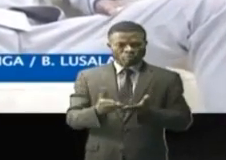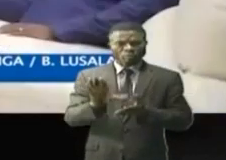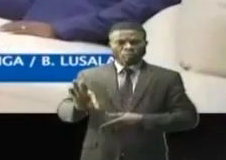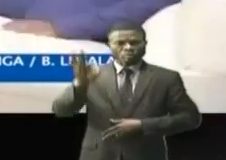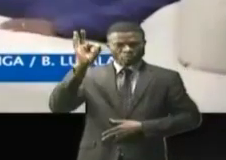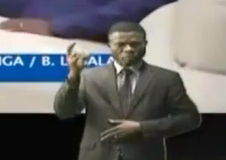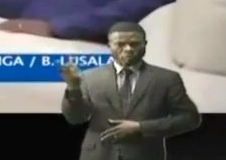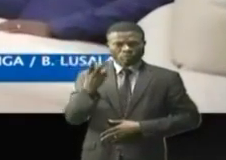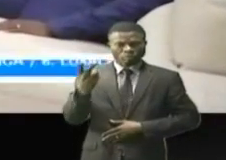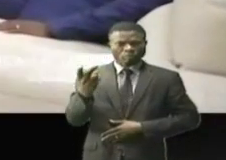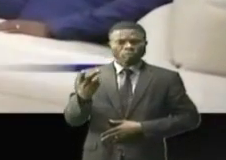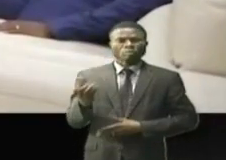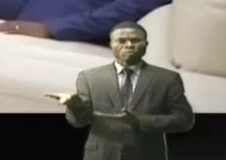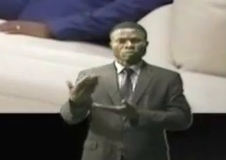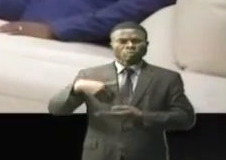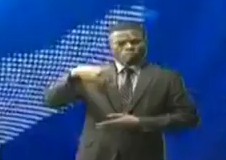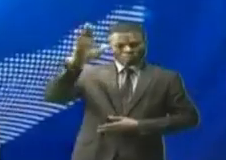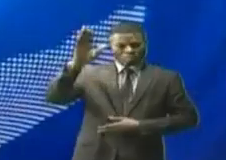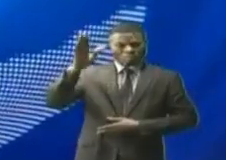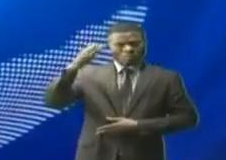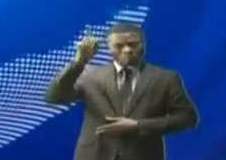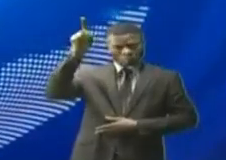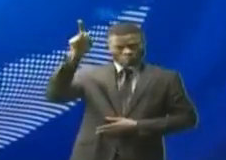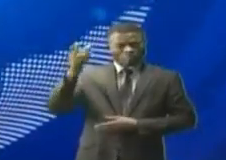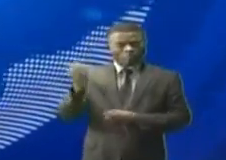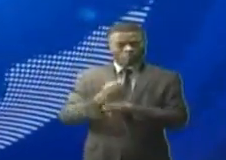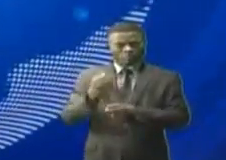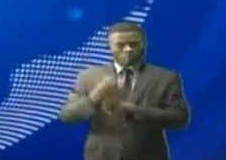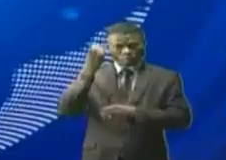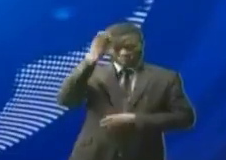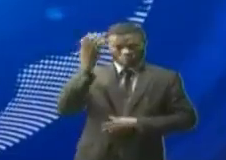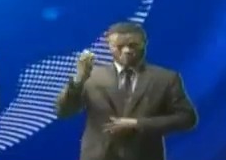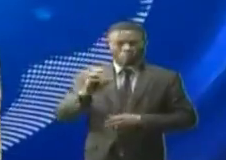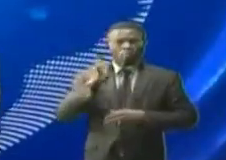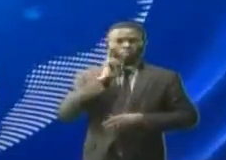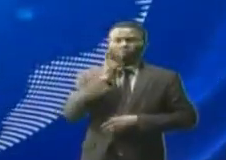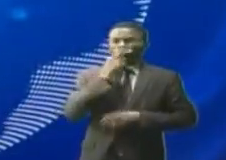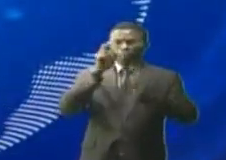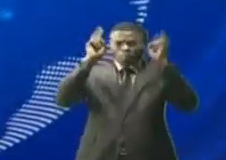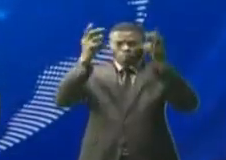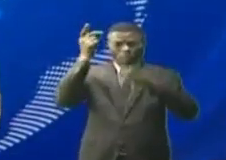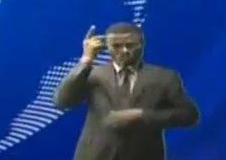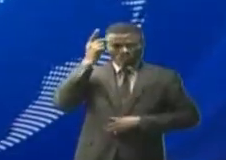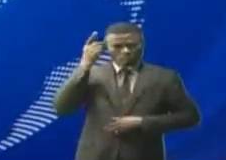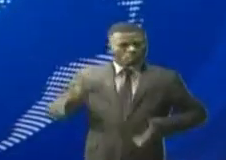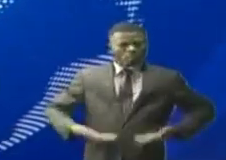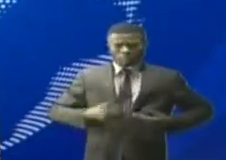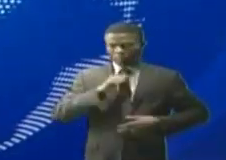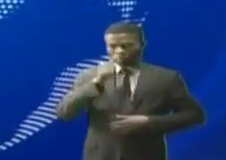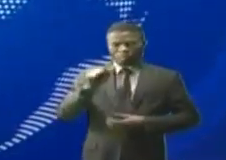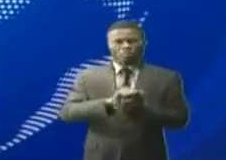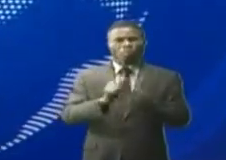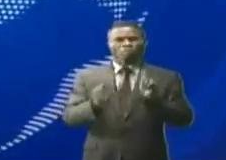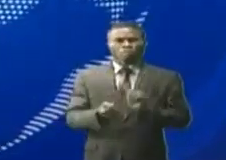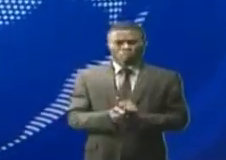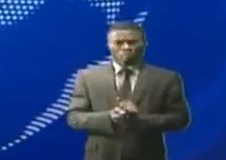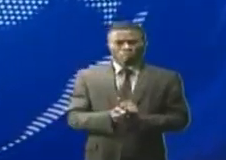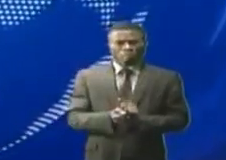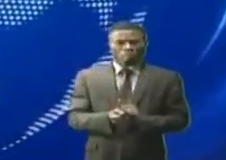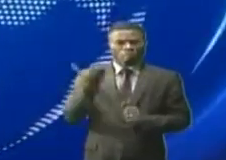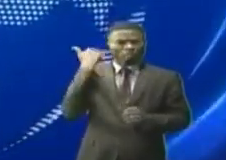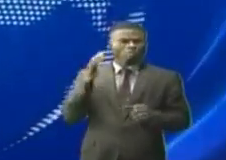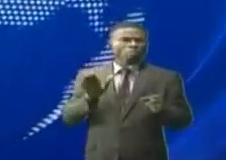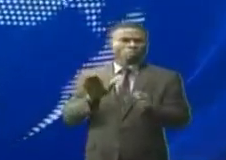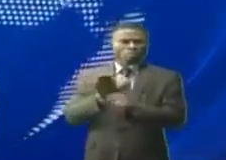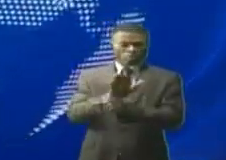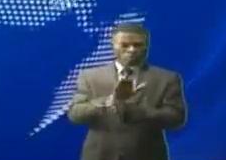compatriotes regagnent leur pays de travail. L'hôtel de ville de Kinshasa, qui déplore la problématique des